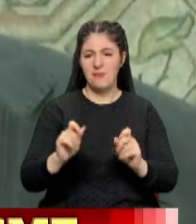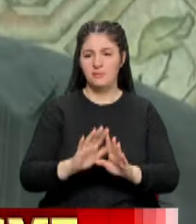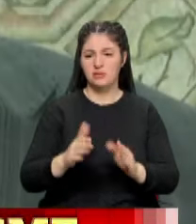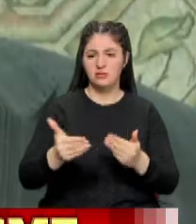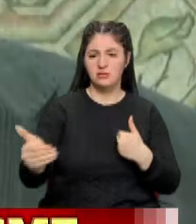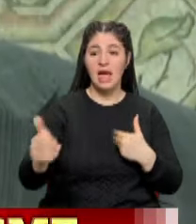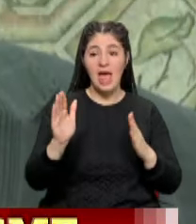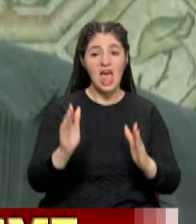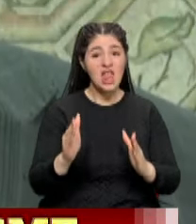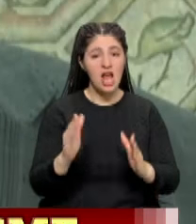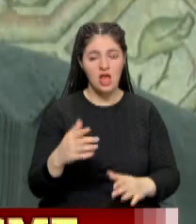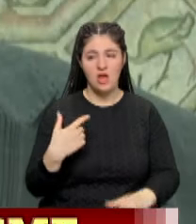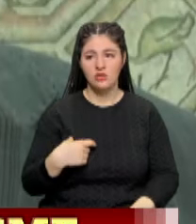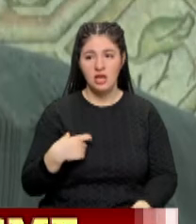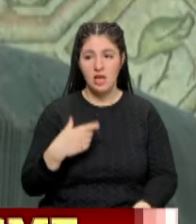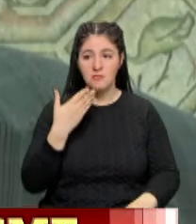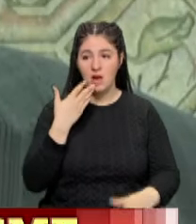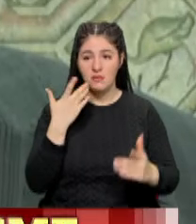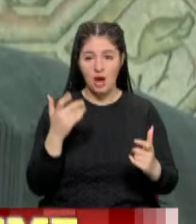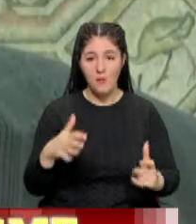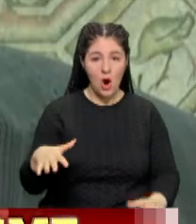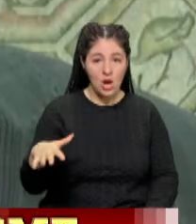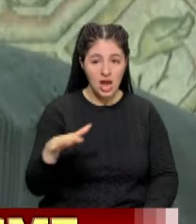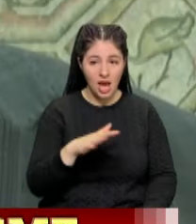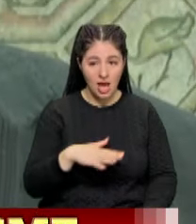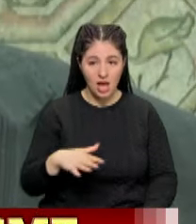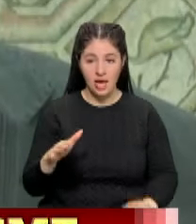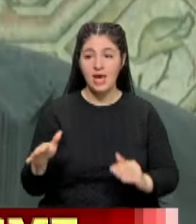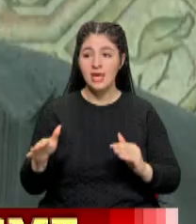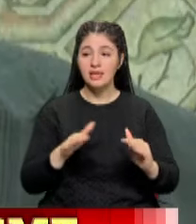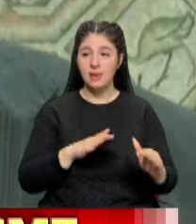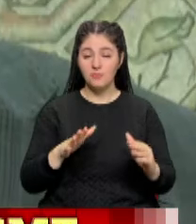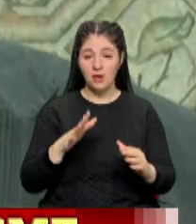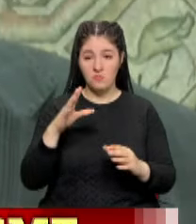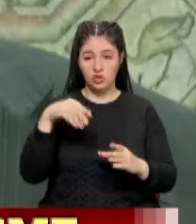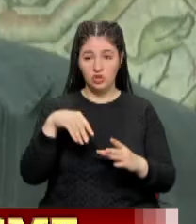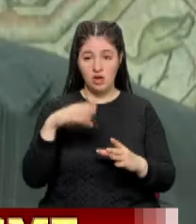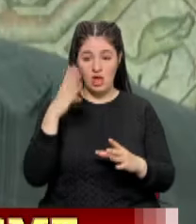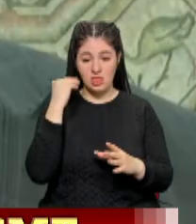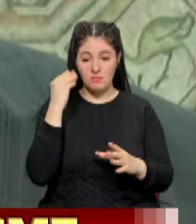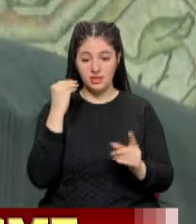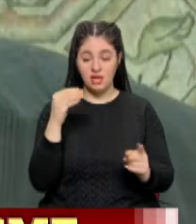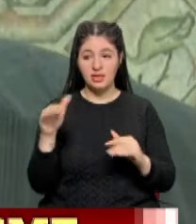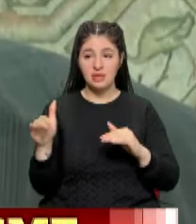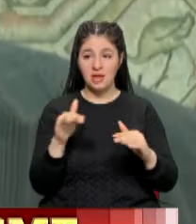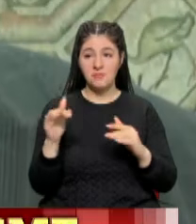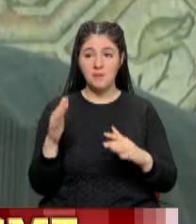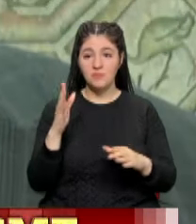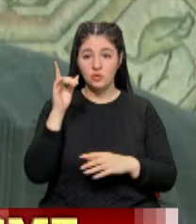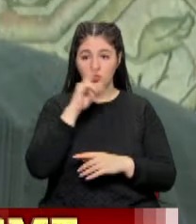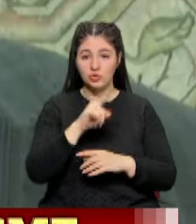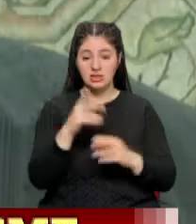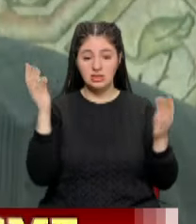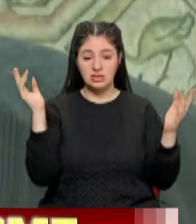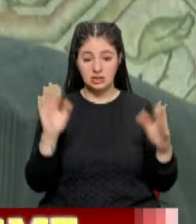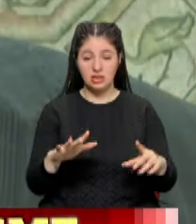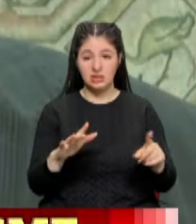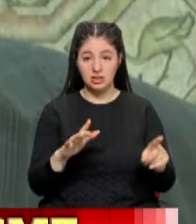ilişkilendirmesinler. Hele hele özellikle Marmara bölgesi deprem açısından, deprem nedeniyle